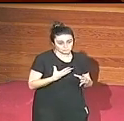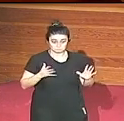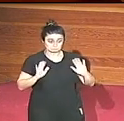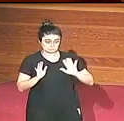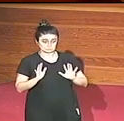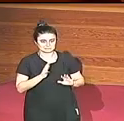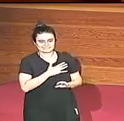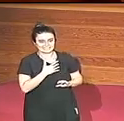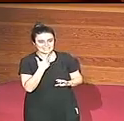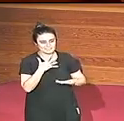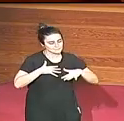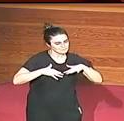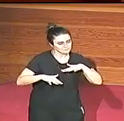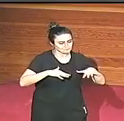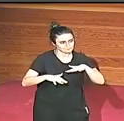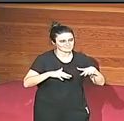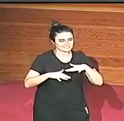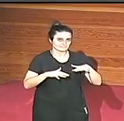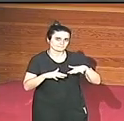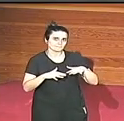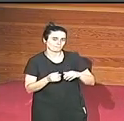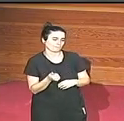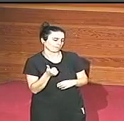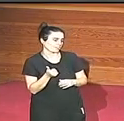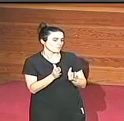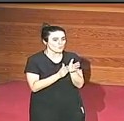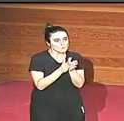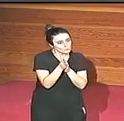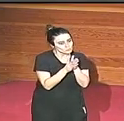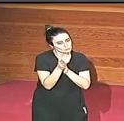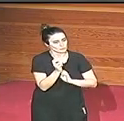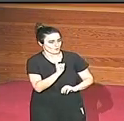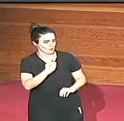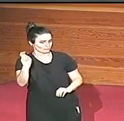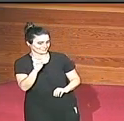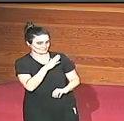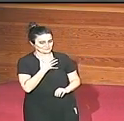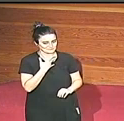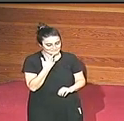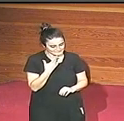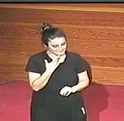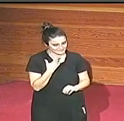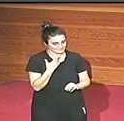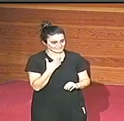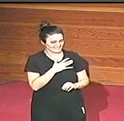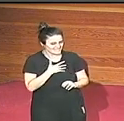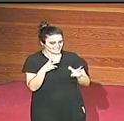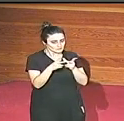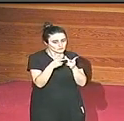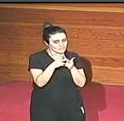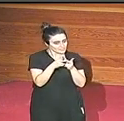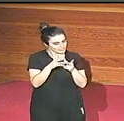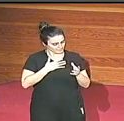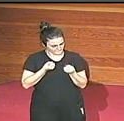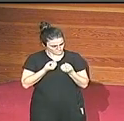Kazetari militantea da beste motivazio bat daukana, ez? Bere informazioak gizartean eragitea nahi duena